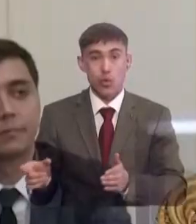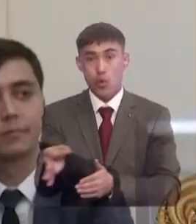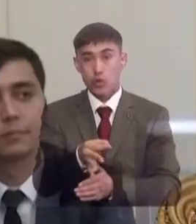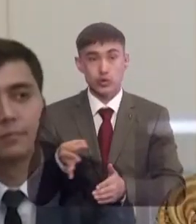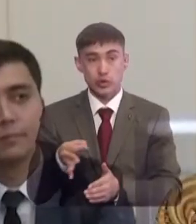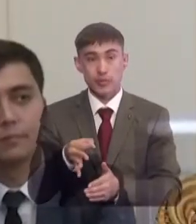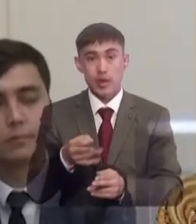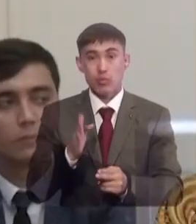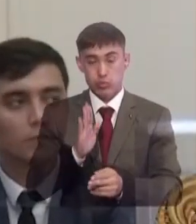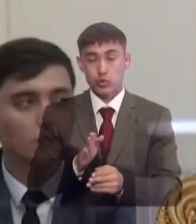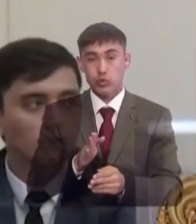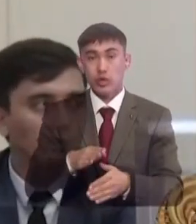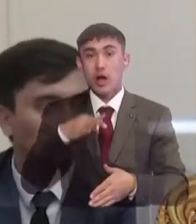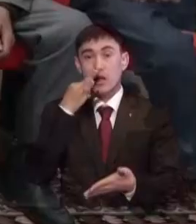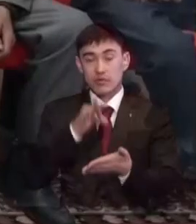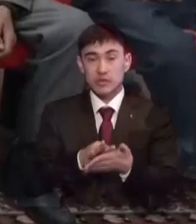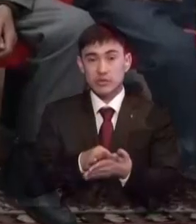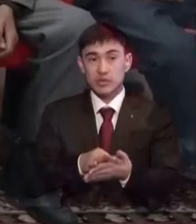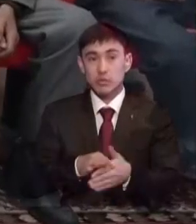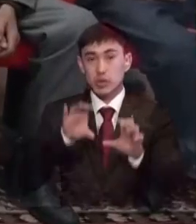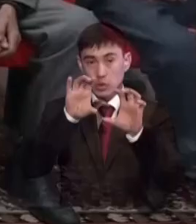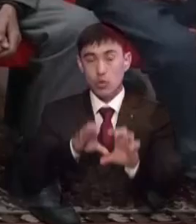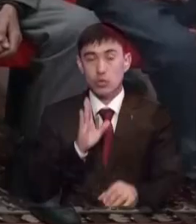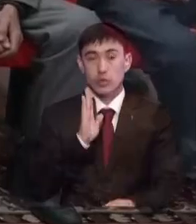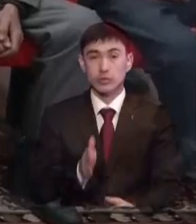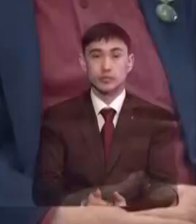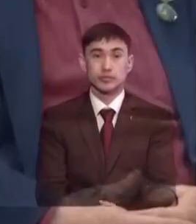сточными водами, будут привлечены к ответственности по закону.